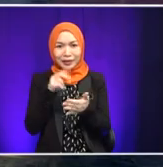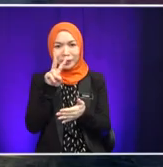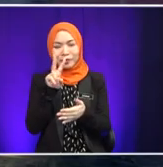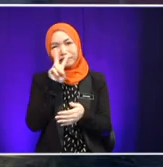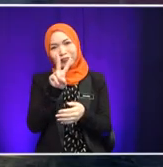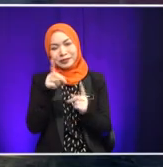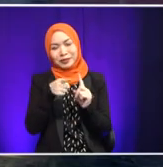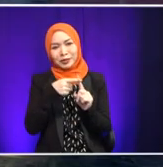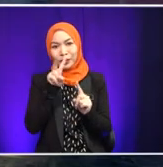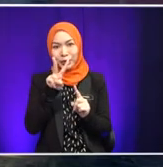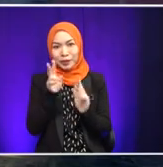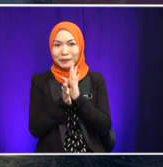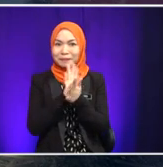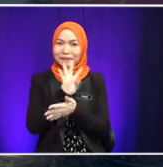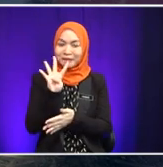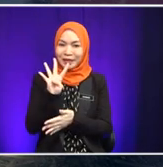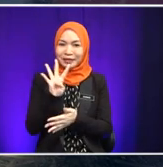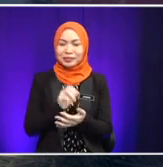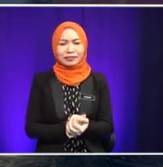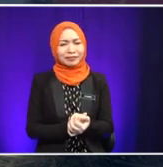tambah dua empat Nah tangkap